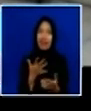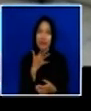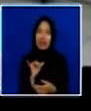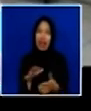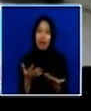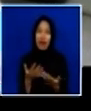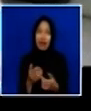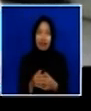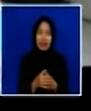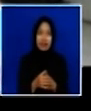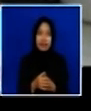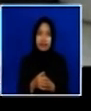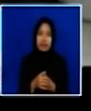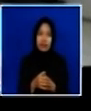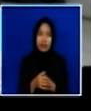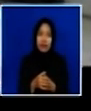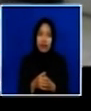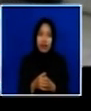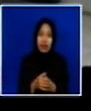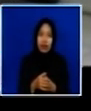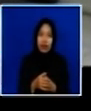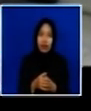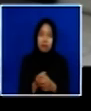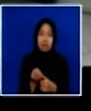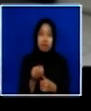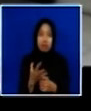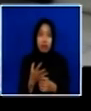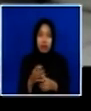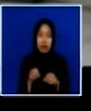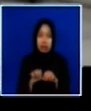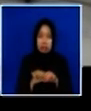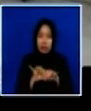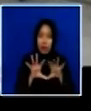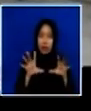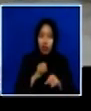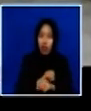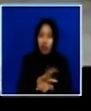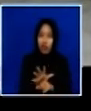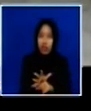Hai seberapa besar nilai tingkat penularan topi tinggi kalangan advokat menurutmu